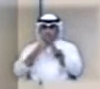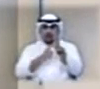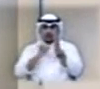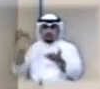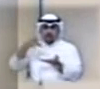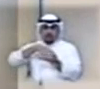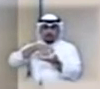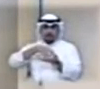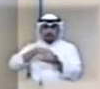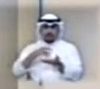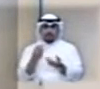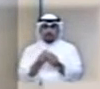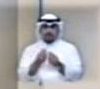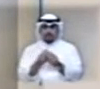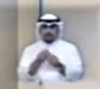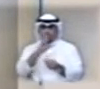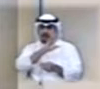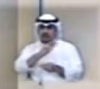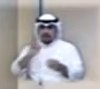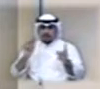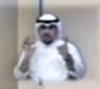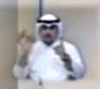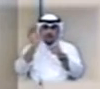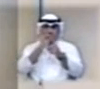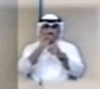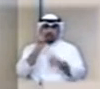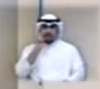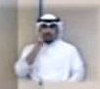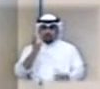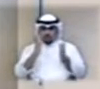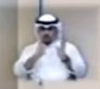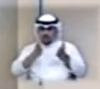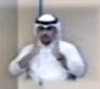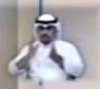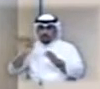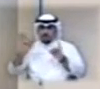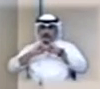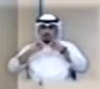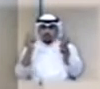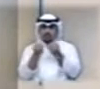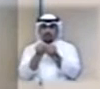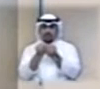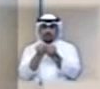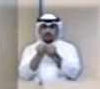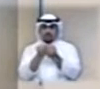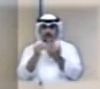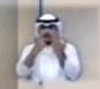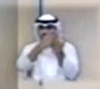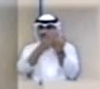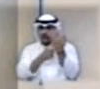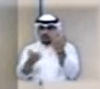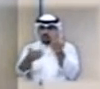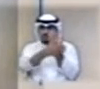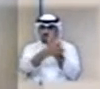يمارسوا نشاطهم في حدود الأهداف الواردة في النظام الأساسي للمنظمة دون تجاوز لهذه الأهداف أو الخروج